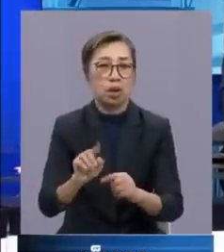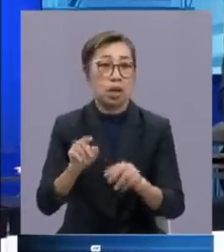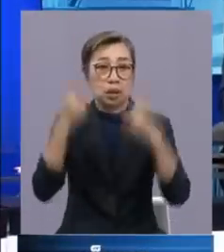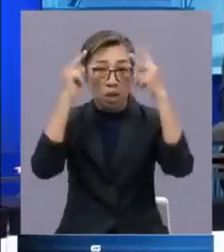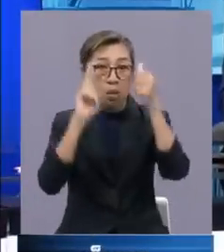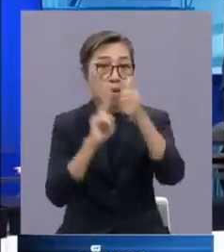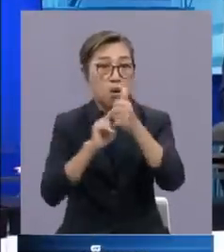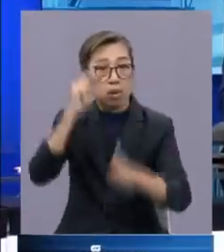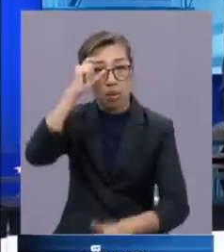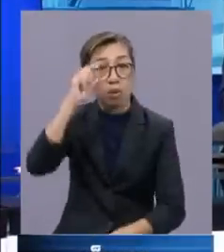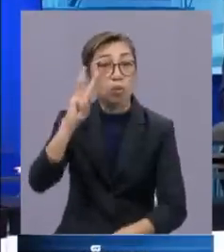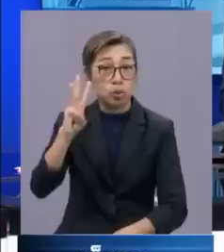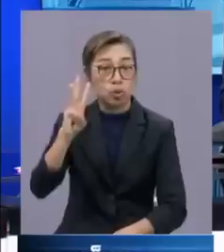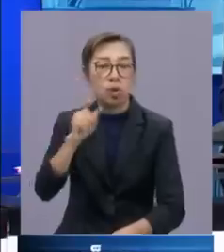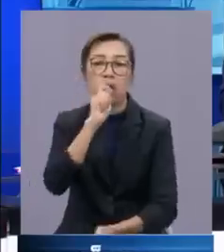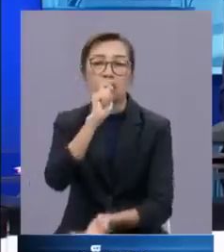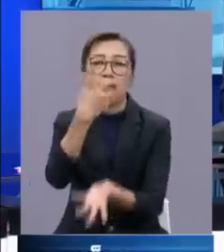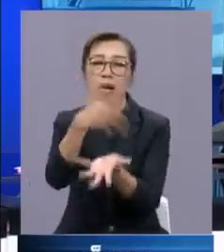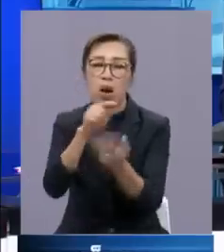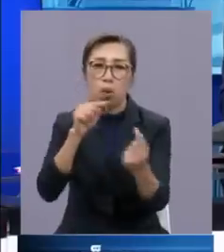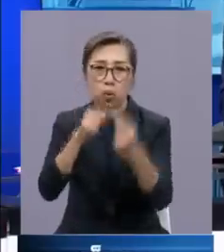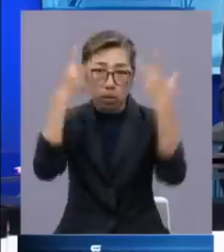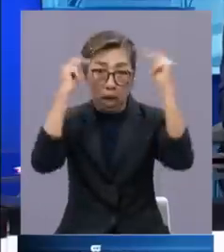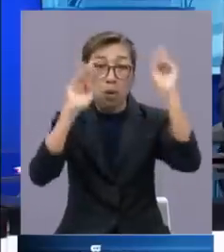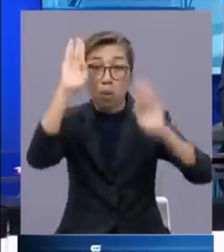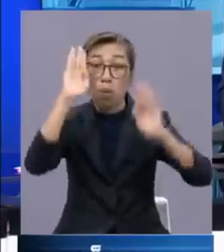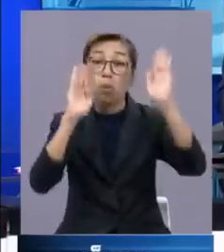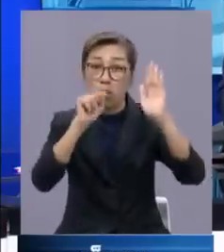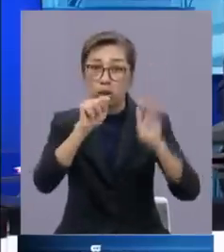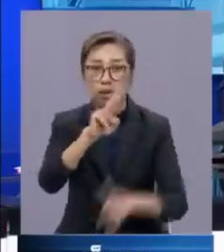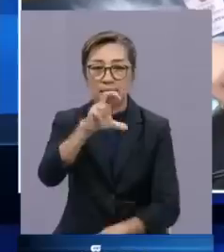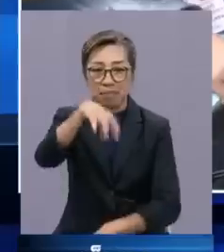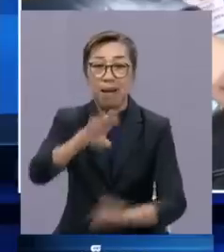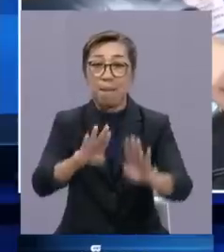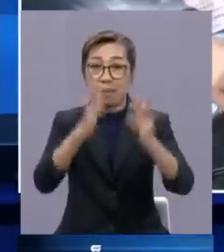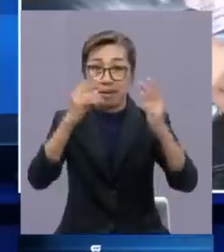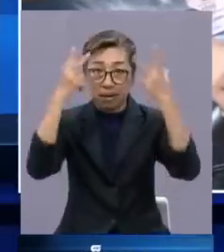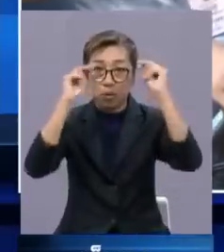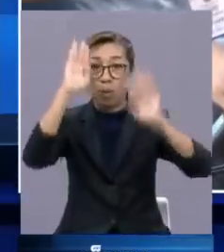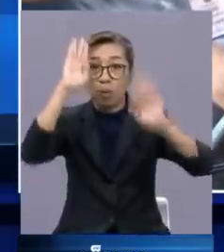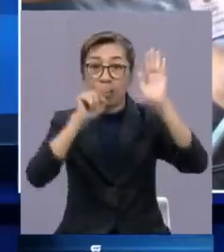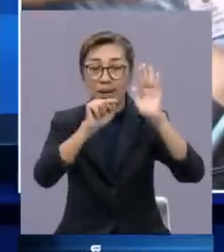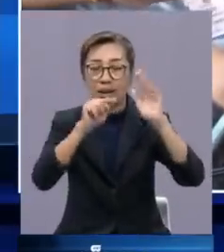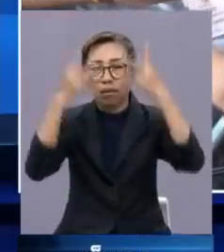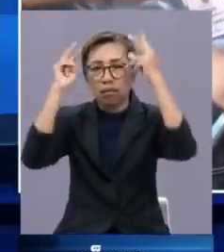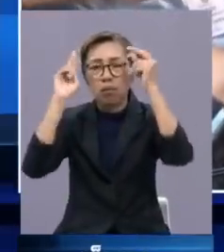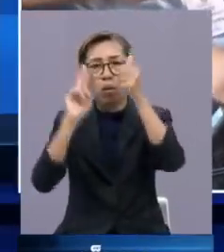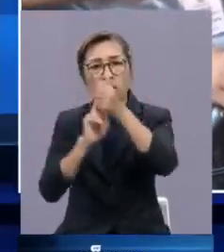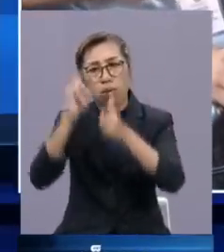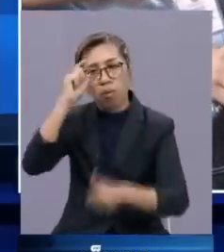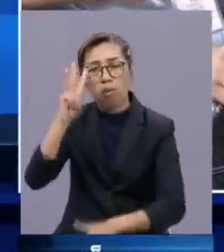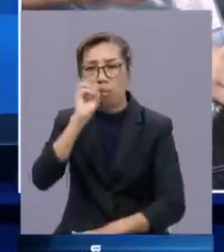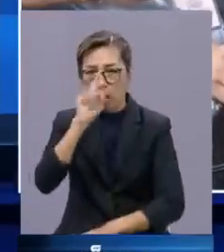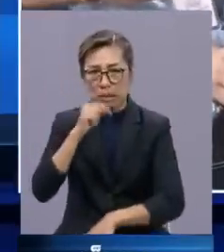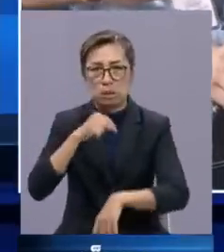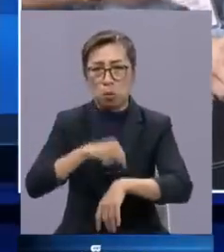กันหน่อยนะครับพูดถึงเรื่องประเด็นการโหวตเลือกนายกรัฐมนตรีในสภากันเนี่ยนะครับในรัฐสภากันเนี่ยนะครับปรากฏว่าคุณวิษณุบอกว่ามันไม่ได้มีกรอบระยะ